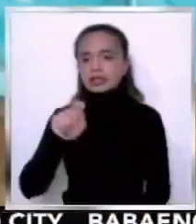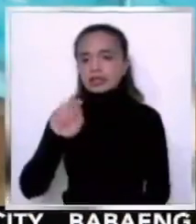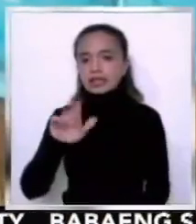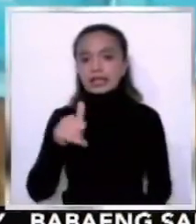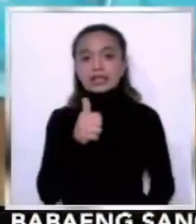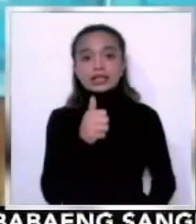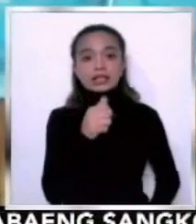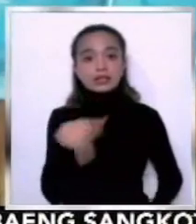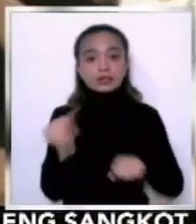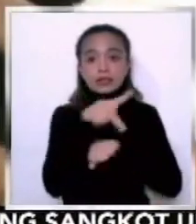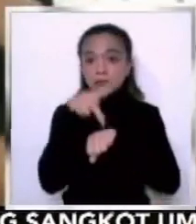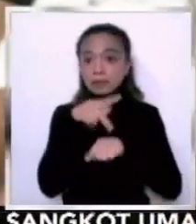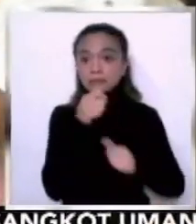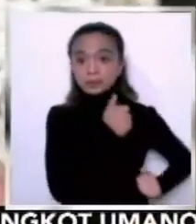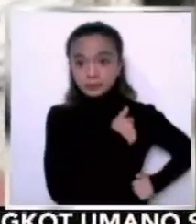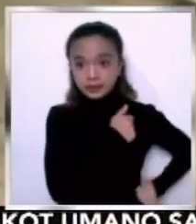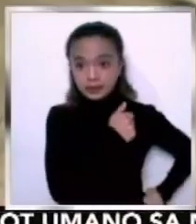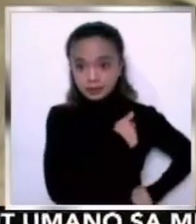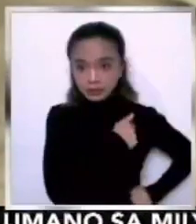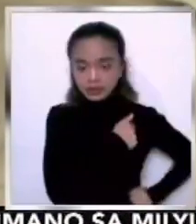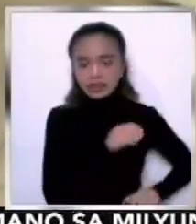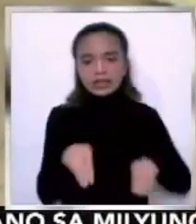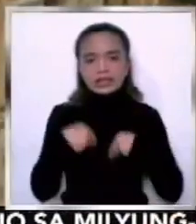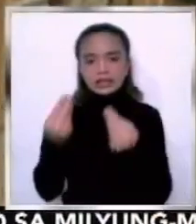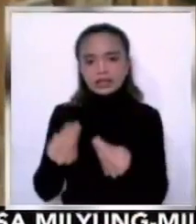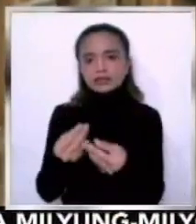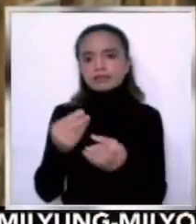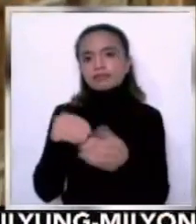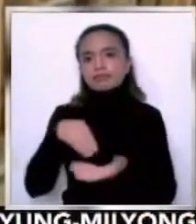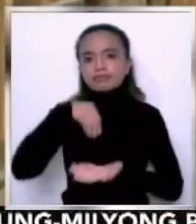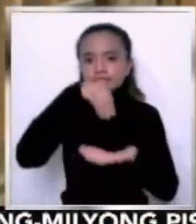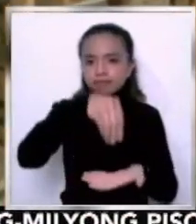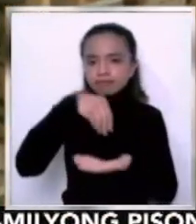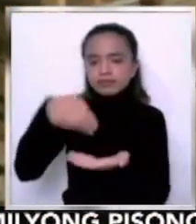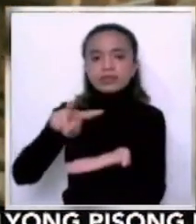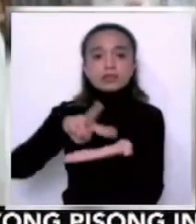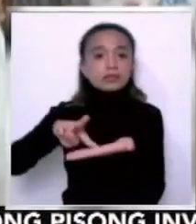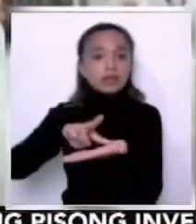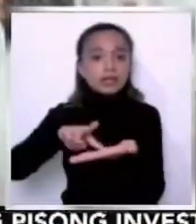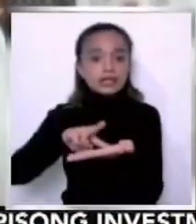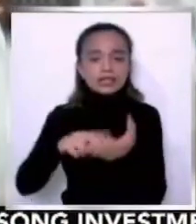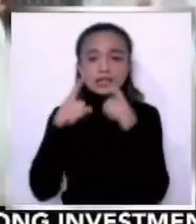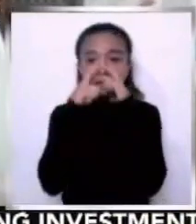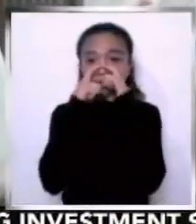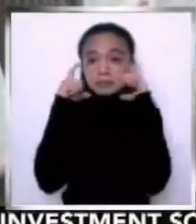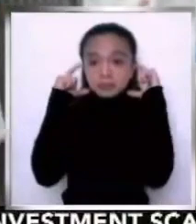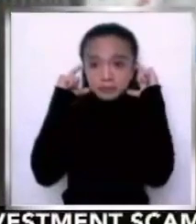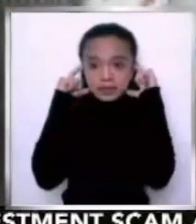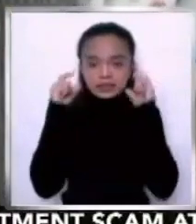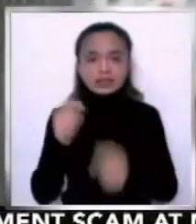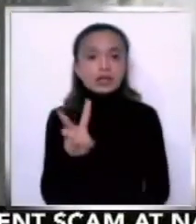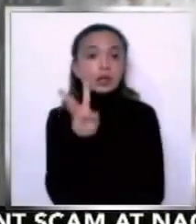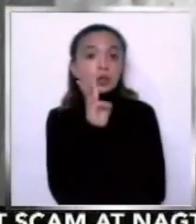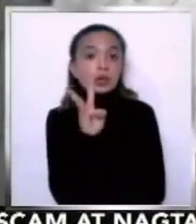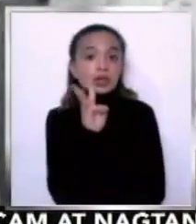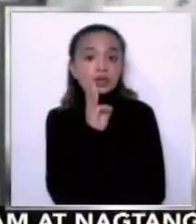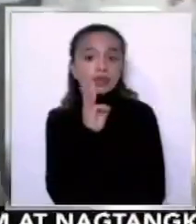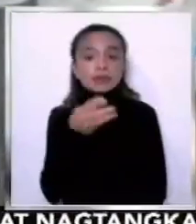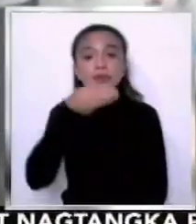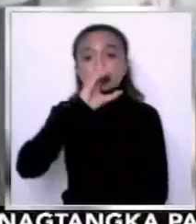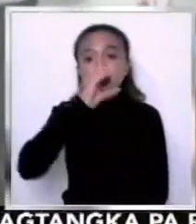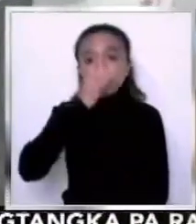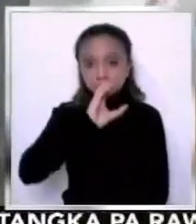Army. Handog natin ang relief goods, vitamins, KN95 mask at tubig na maiinom para sa